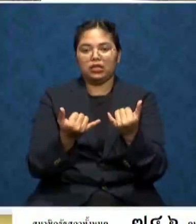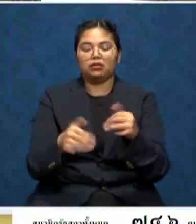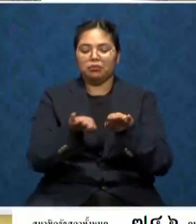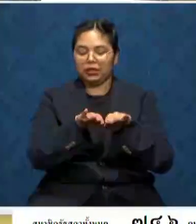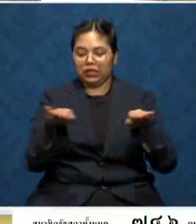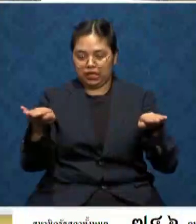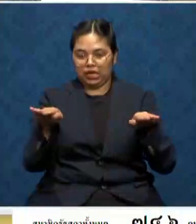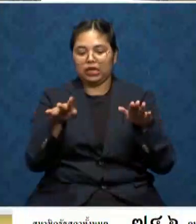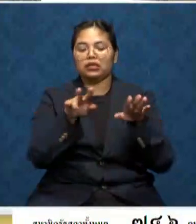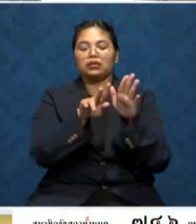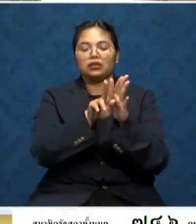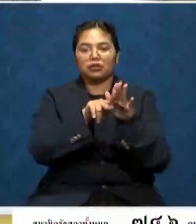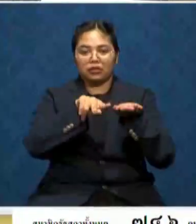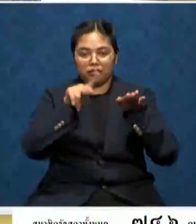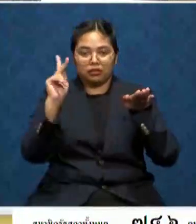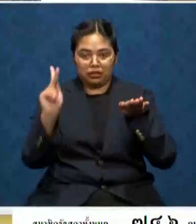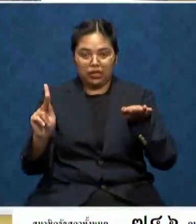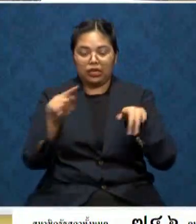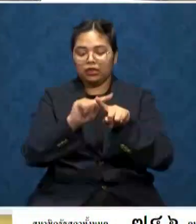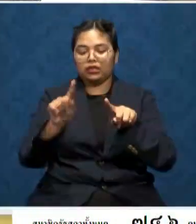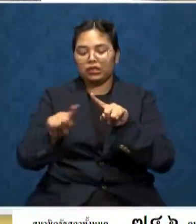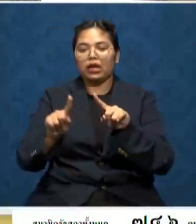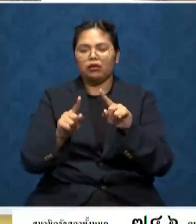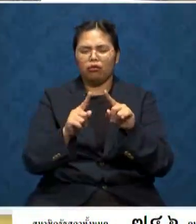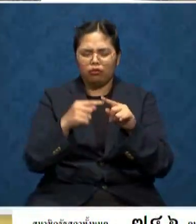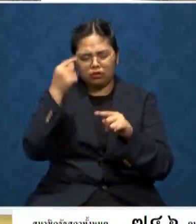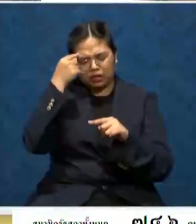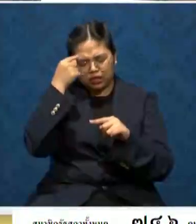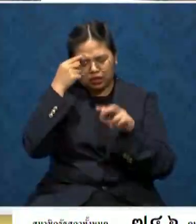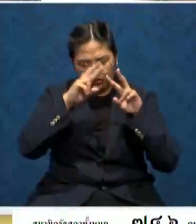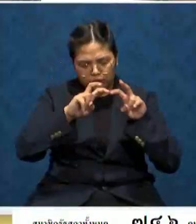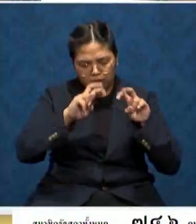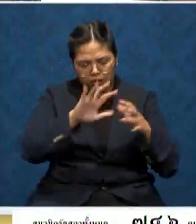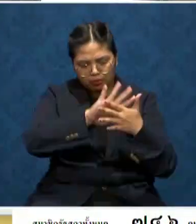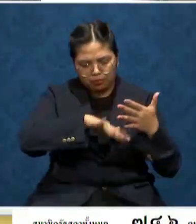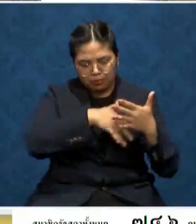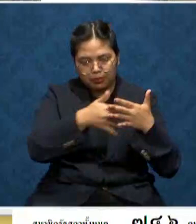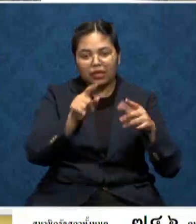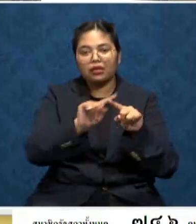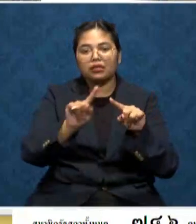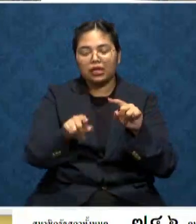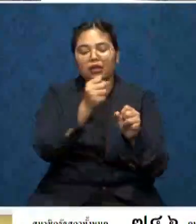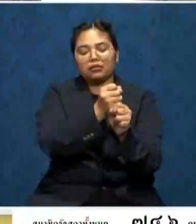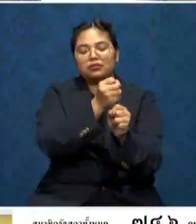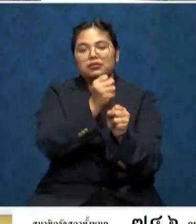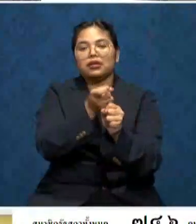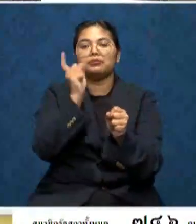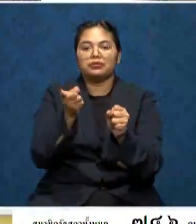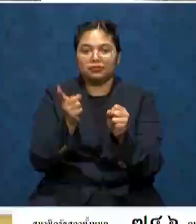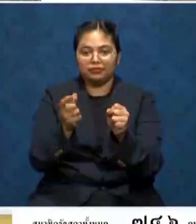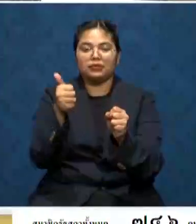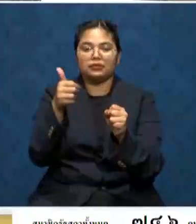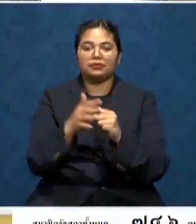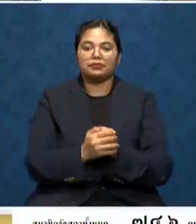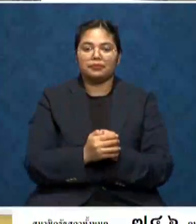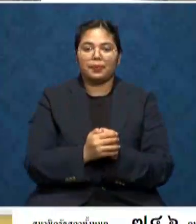ต้องถือว่า ผ่านขั้นตอนหลายๆ ขั้นตอนแล้วก็สามารใช้เปนรประท ได้ในเรื่องของ